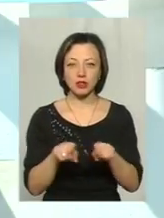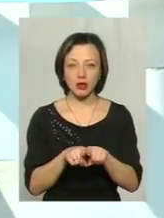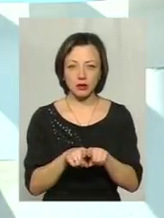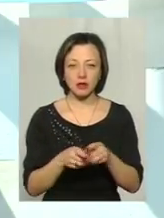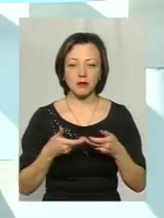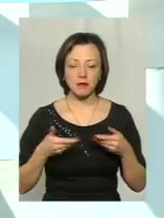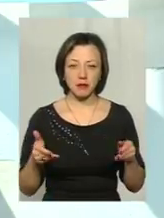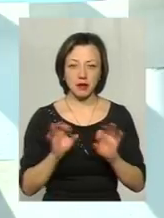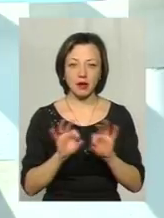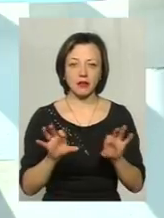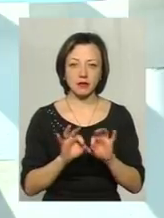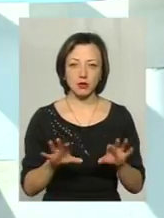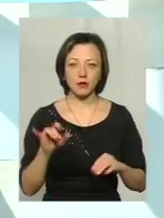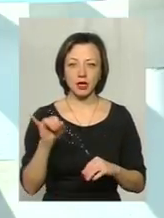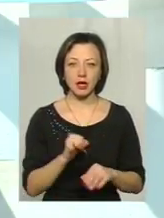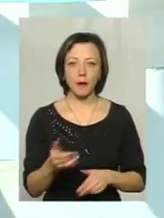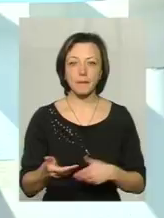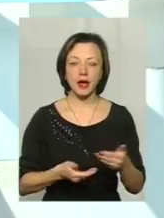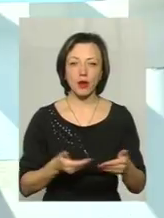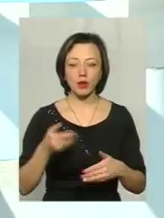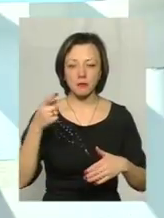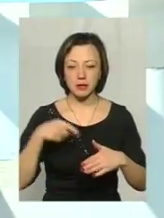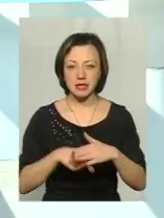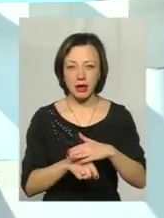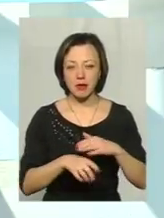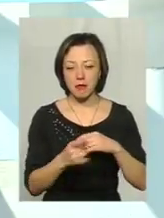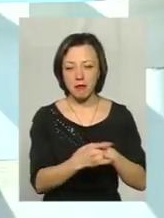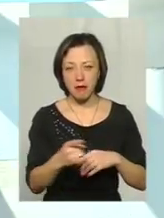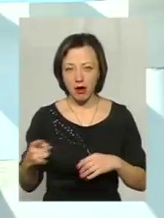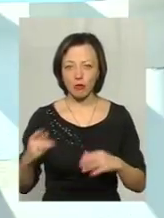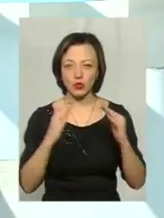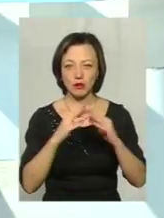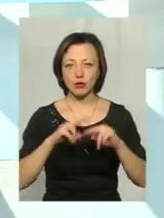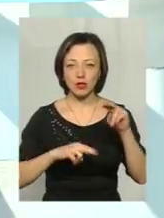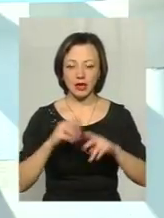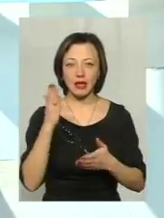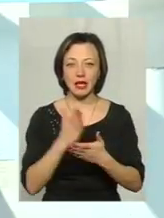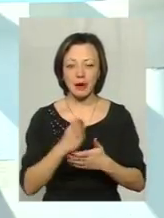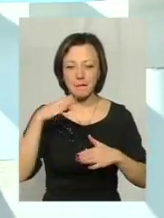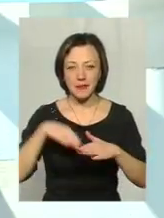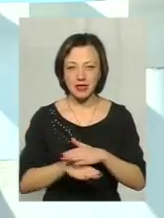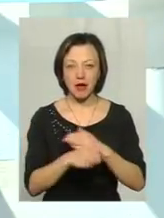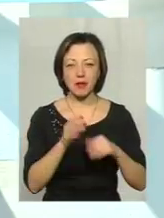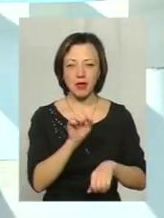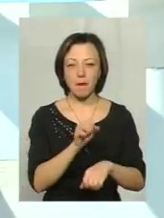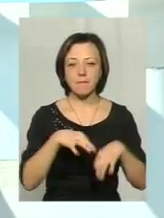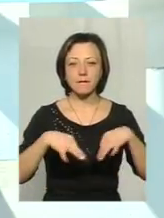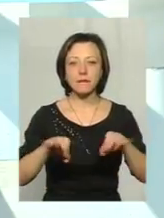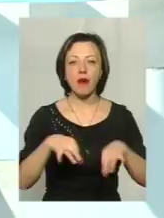так класифікуємо, це і переходи, і підземні паркінги. Багато зараз будинків будується, під якими є і рядом є підземні